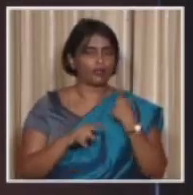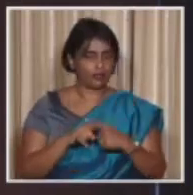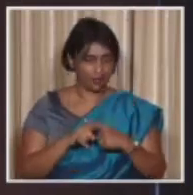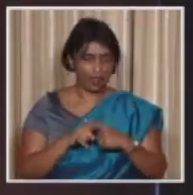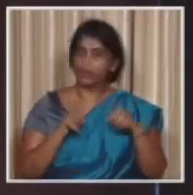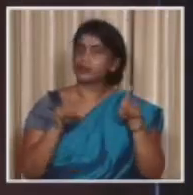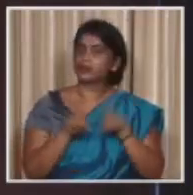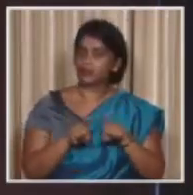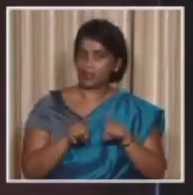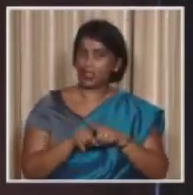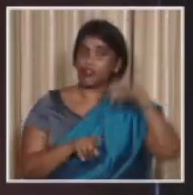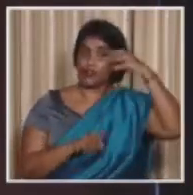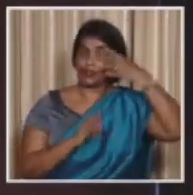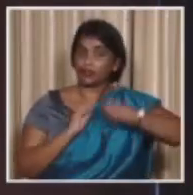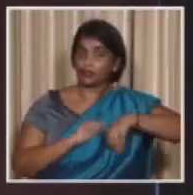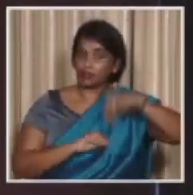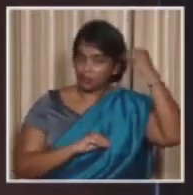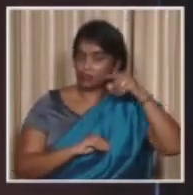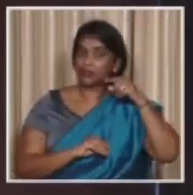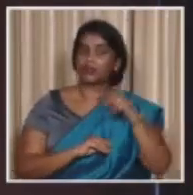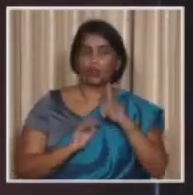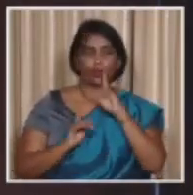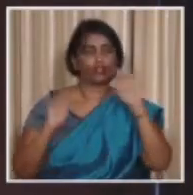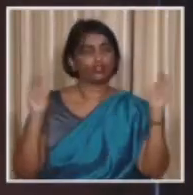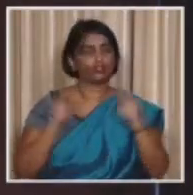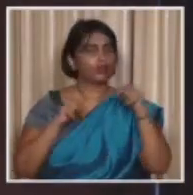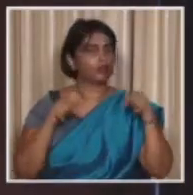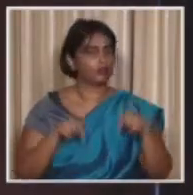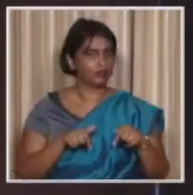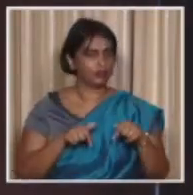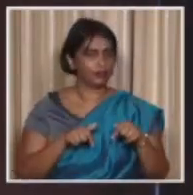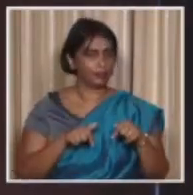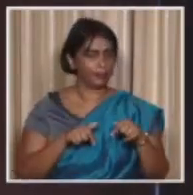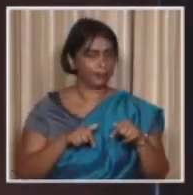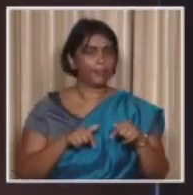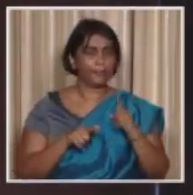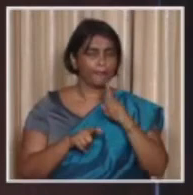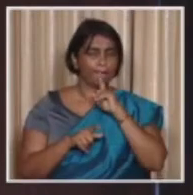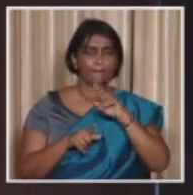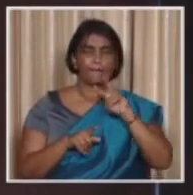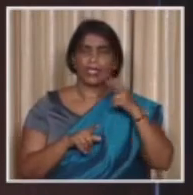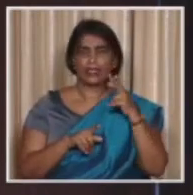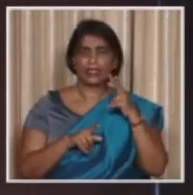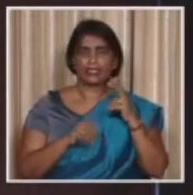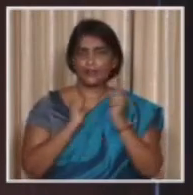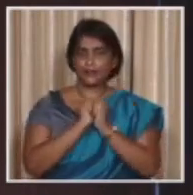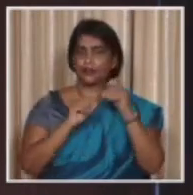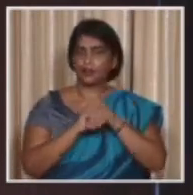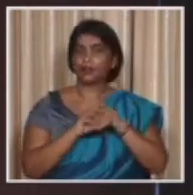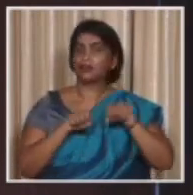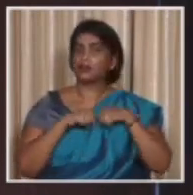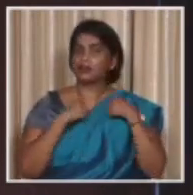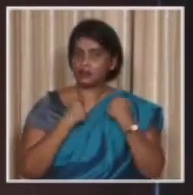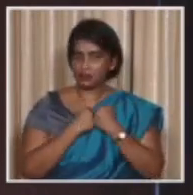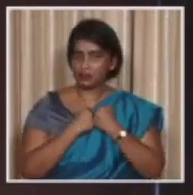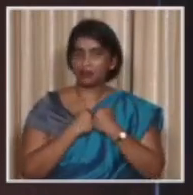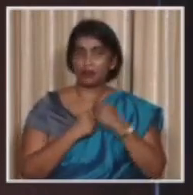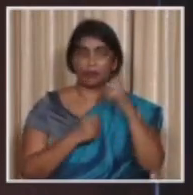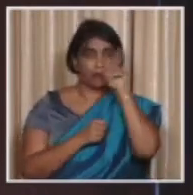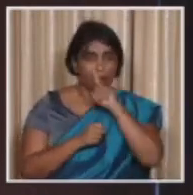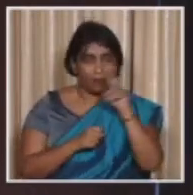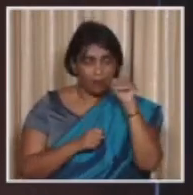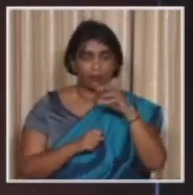ඒ වගේම විදුලි බිල වැඩිවීම එක්ක දල වශයෙන් අද මේ සාමාන්‍ය 200ක් විතර වැඩ කරන සමාගමකට